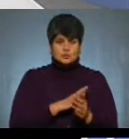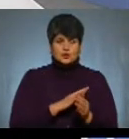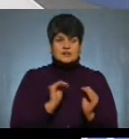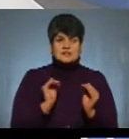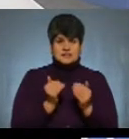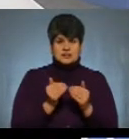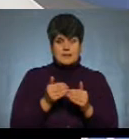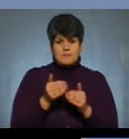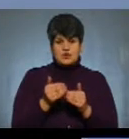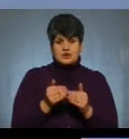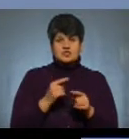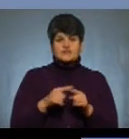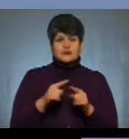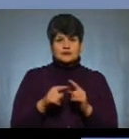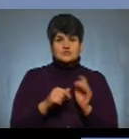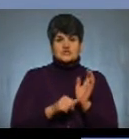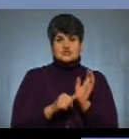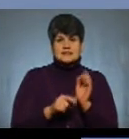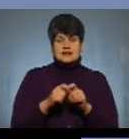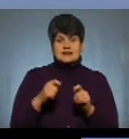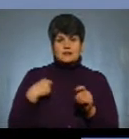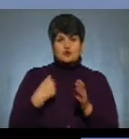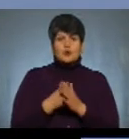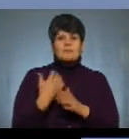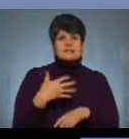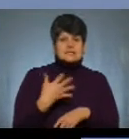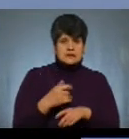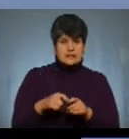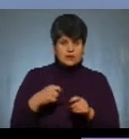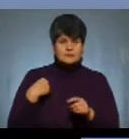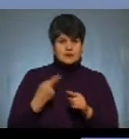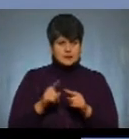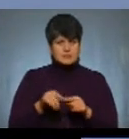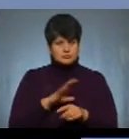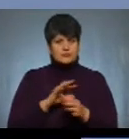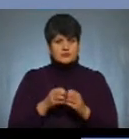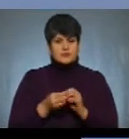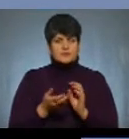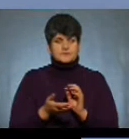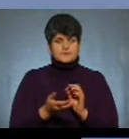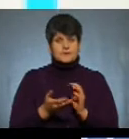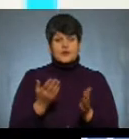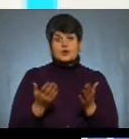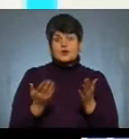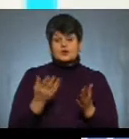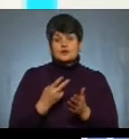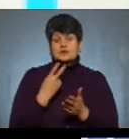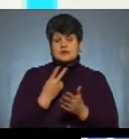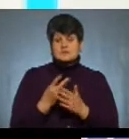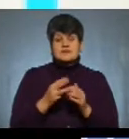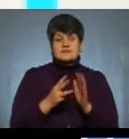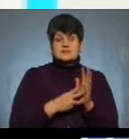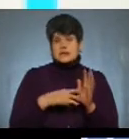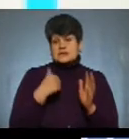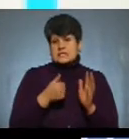був знижений поріг допустимої швидкості 60 км до 50. Чи дало це якийсь результат? Ну, якщо ми